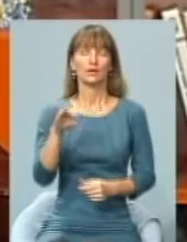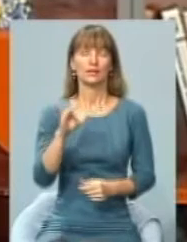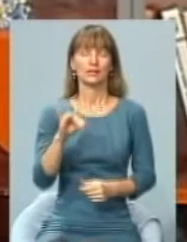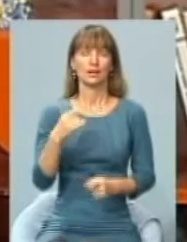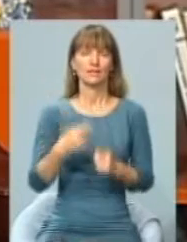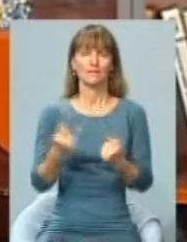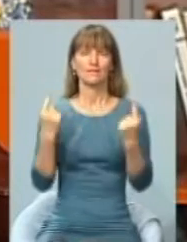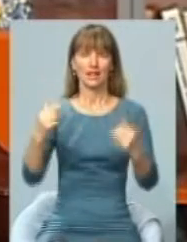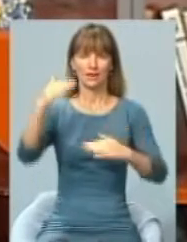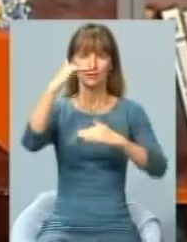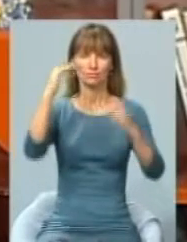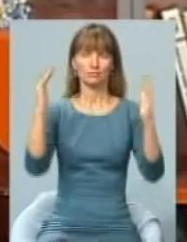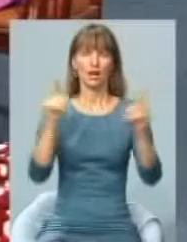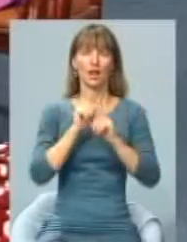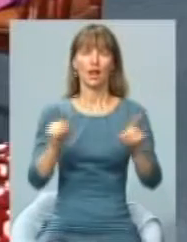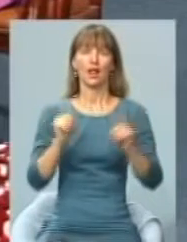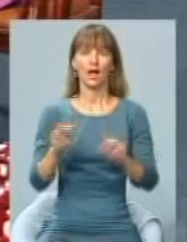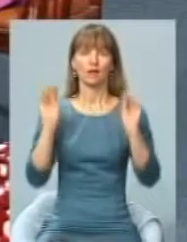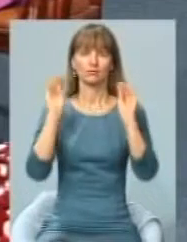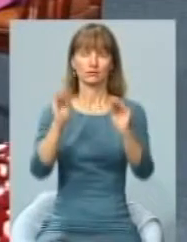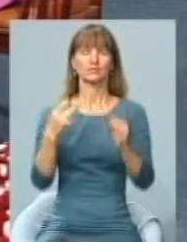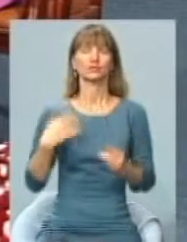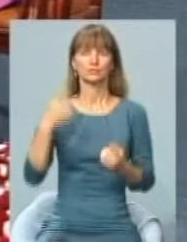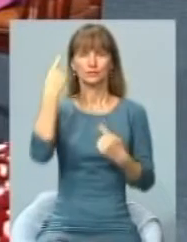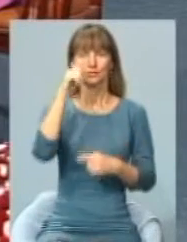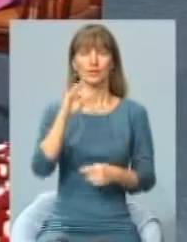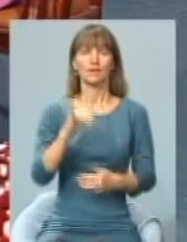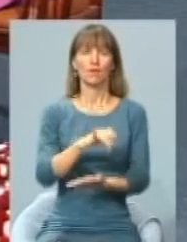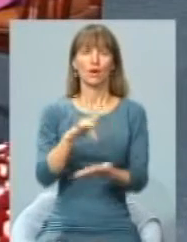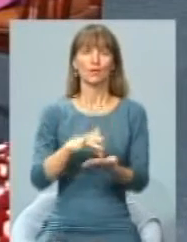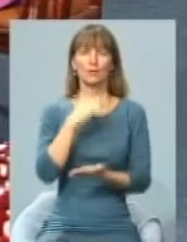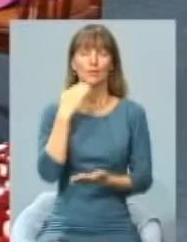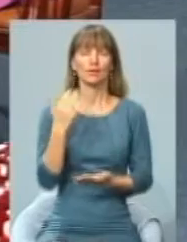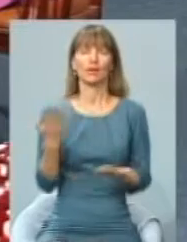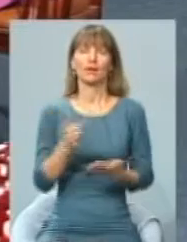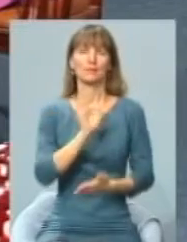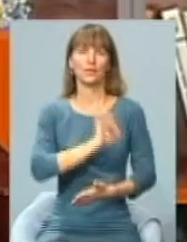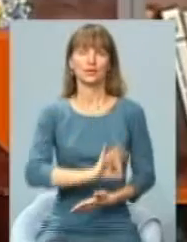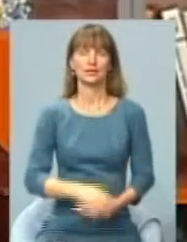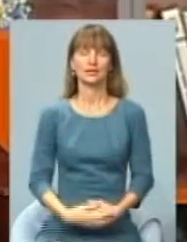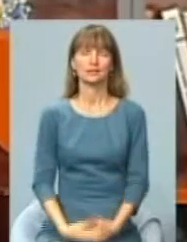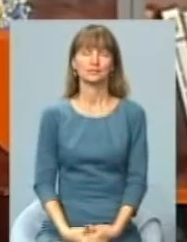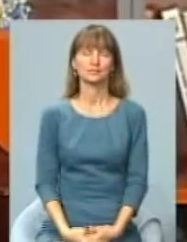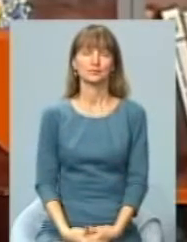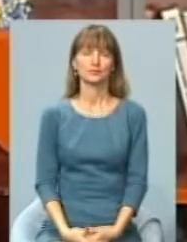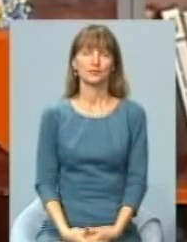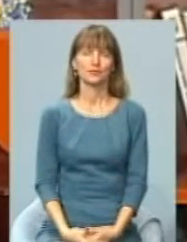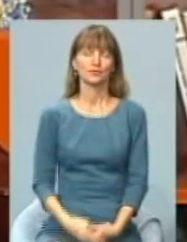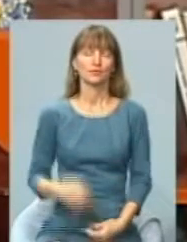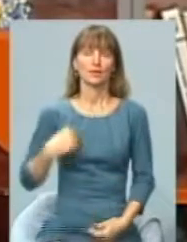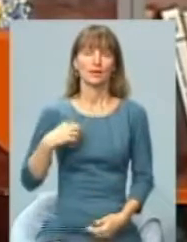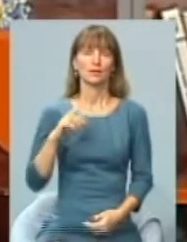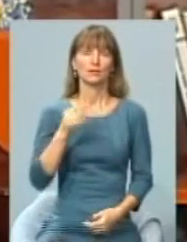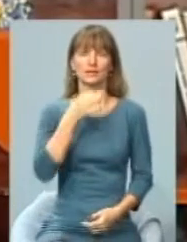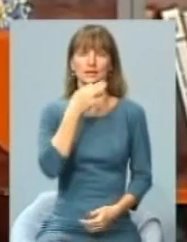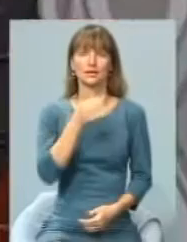Нагадаю, що це такі великі щитки, на яких розміщують рекламу. Да. І у місті їх дуже-дуже багато. Яка від них користь? Ну, я би сказала, не